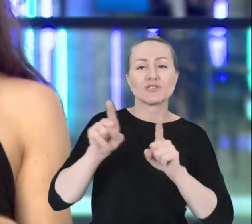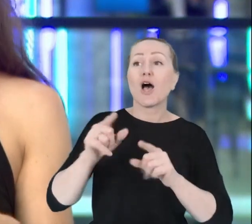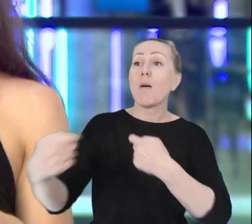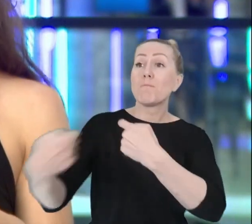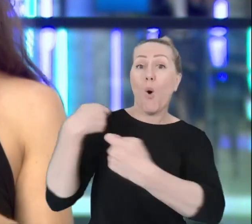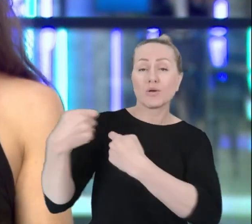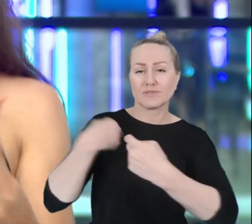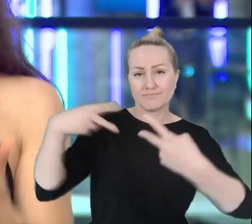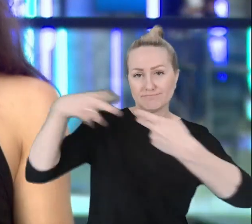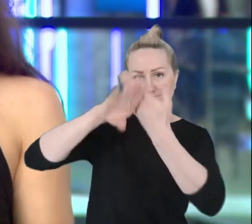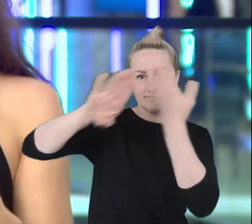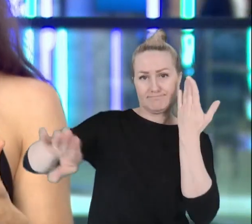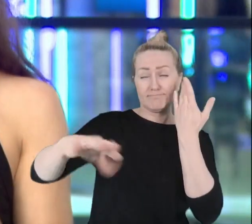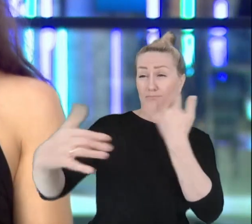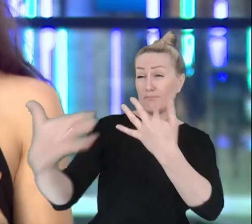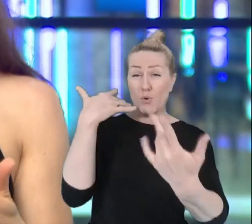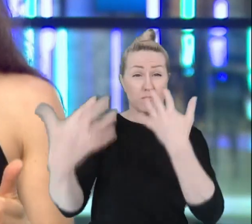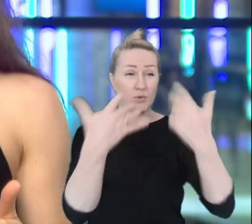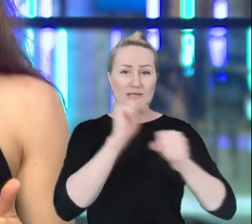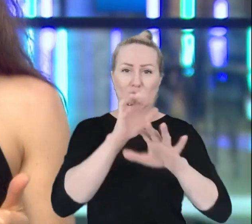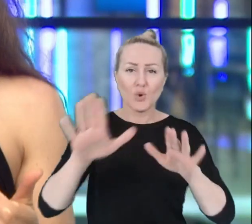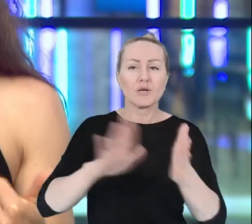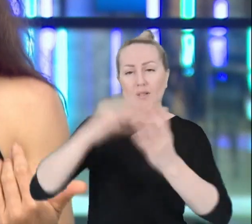bodźców mamy masę w tym momencie, pikające powiadomienia,